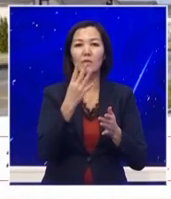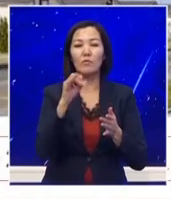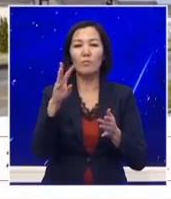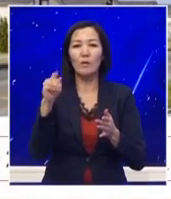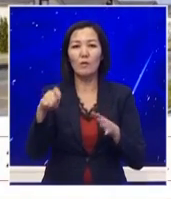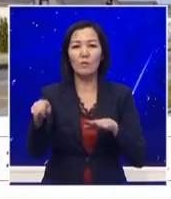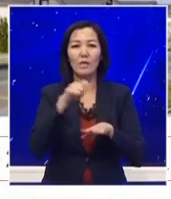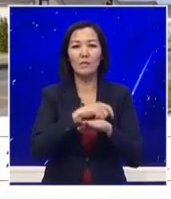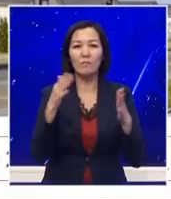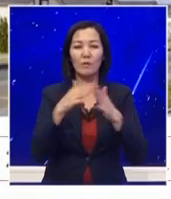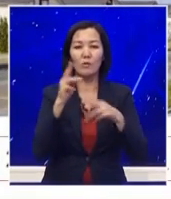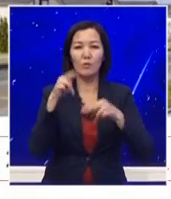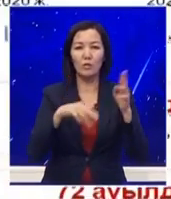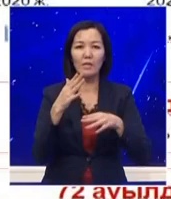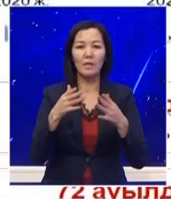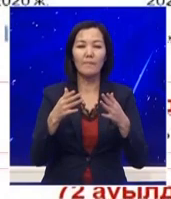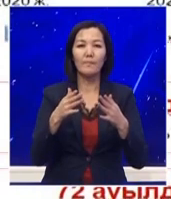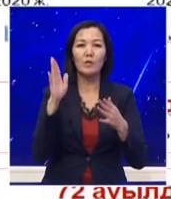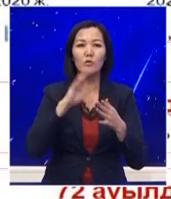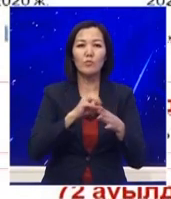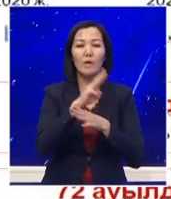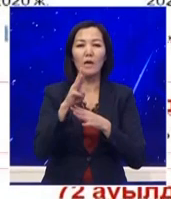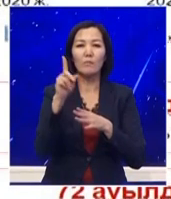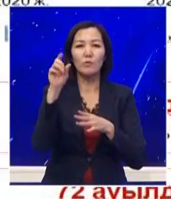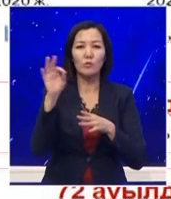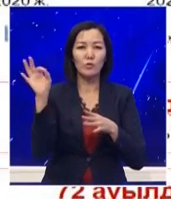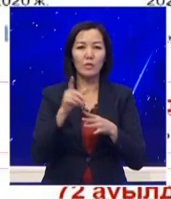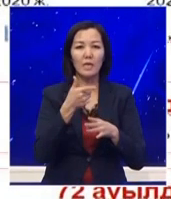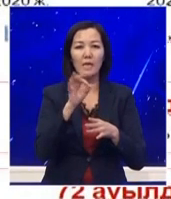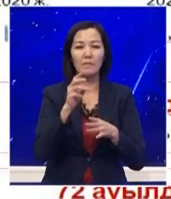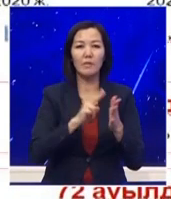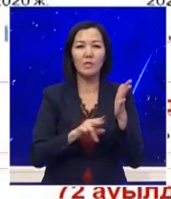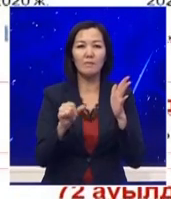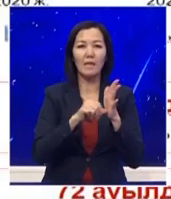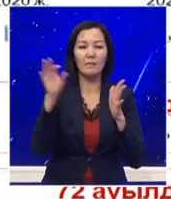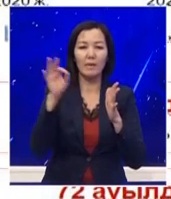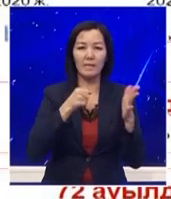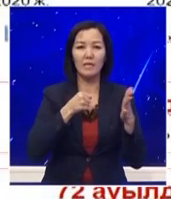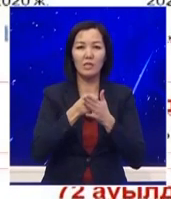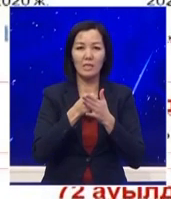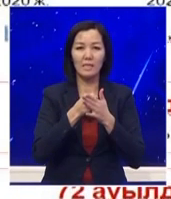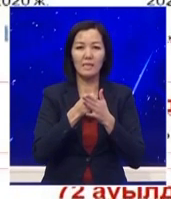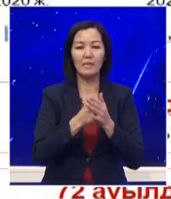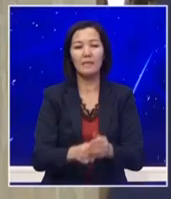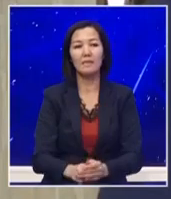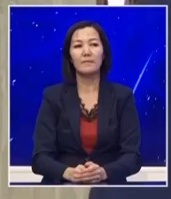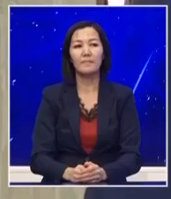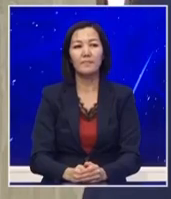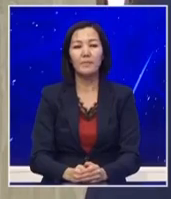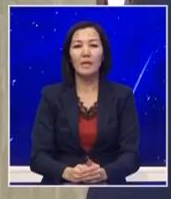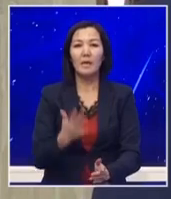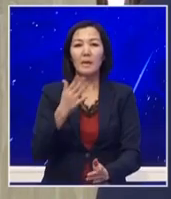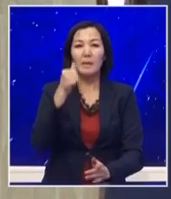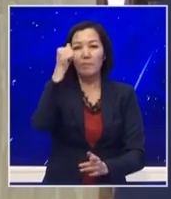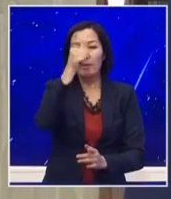миллион шаршы метр тұрғын үй салынады. Ауыз сумен қамту 100, газбен қамту 76%-ға жеткізіледі. Алдағы 5